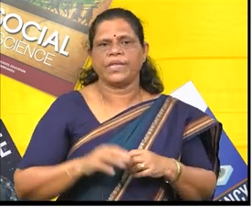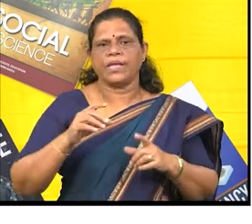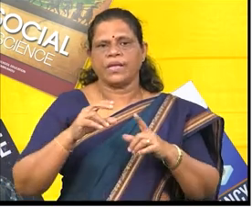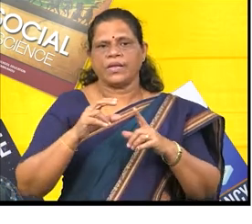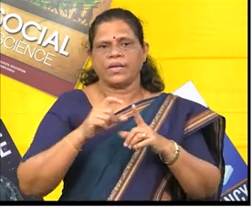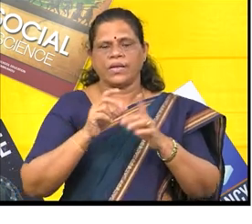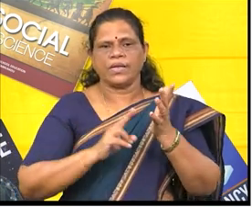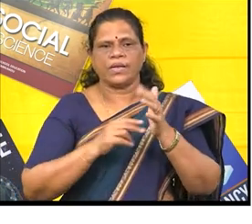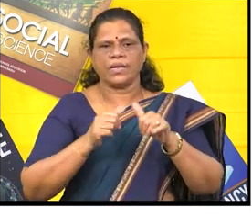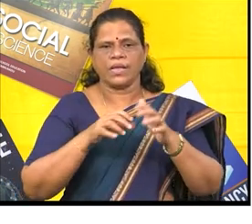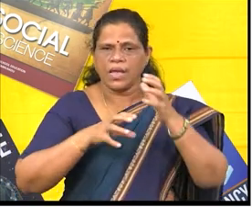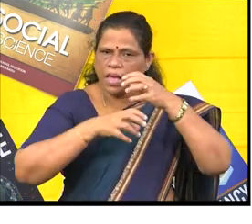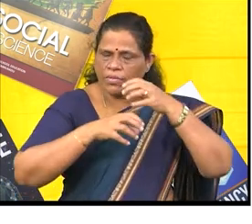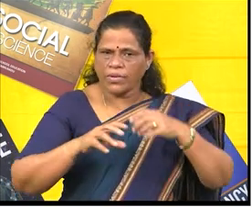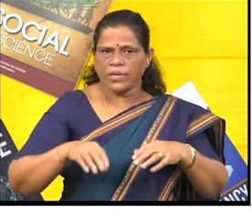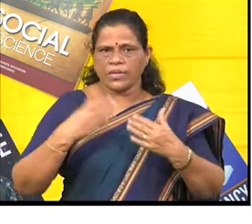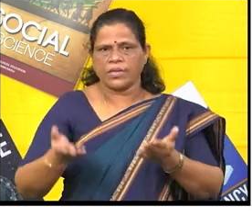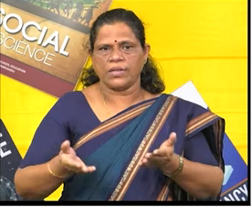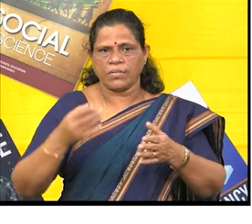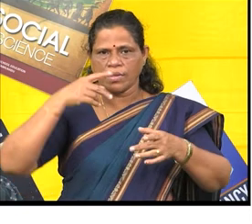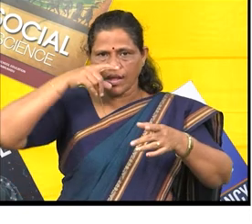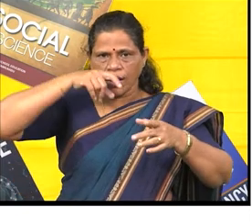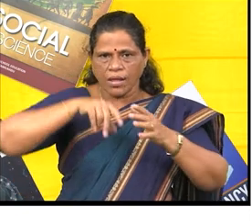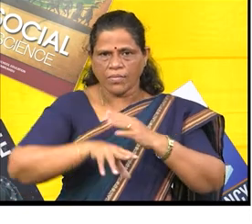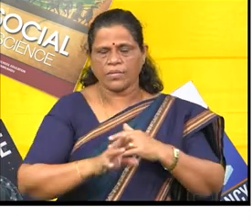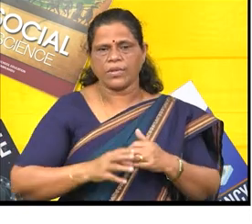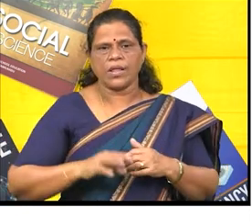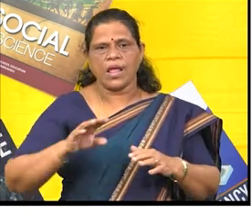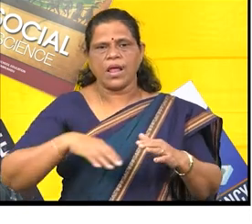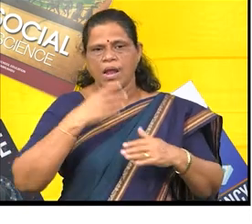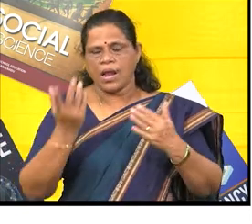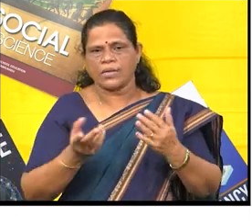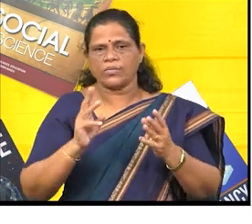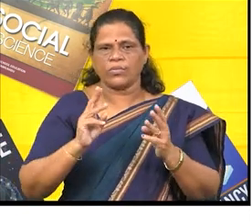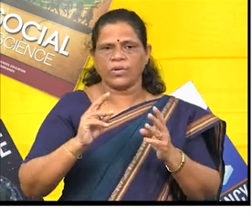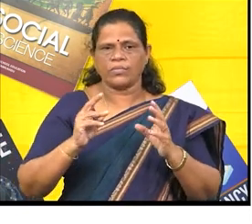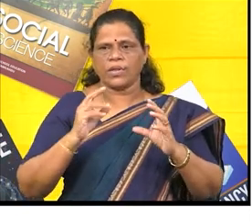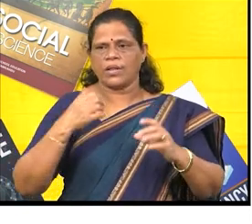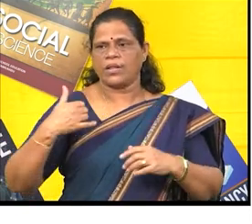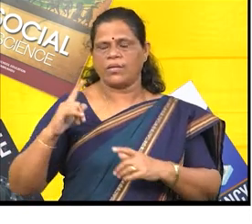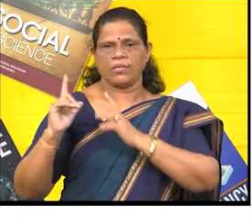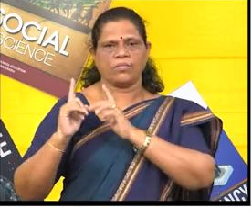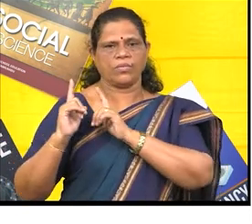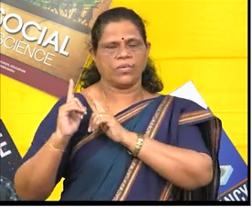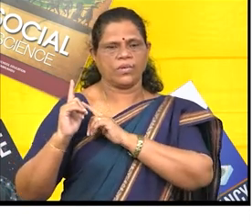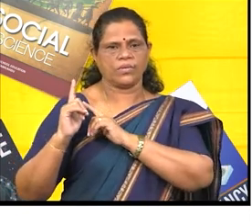மற்றும் டிஎன்ஏ ஆய்வு இதெல்லாம் இந்த ஆதாரங்களை பகுப்பாய்வு செய்வாங்க. அடுத்தது கலந்துரையாடலை பொறுத்தவரையில்